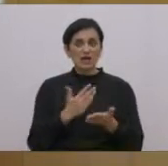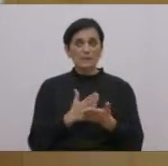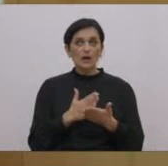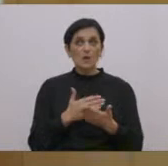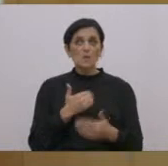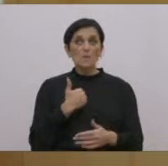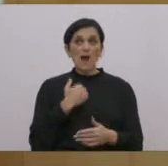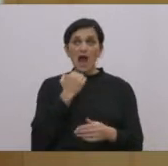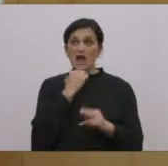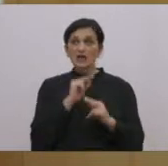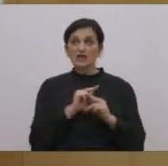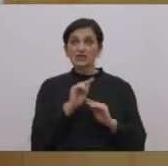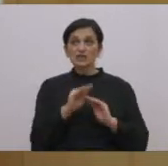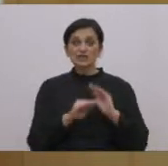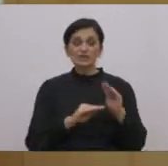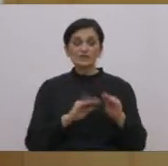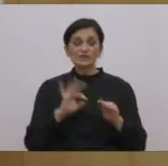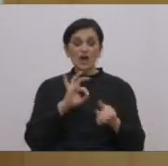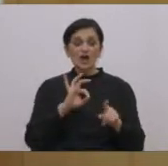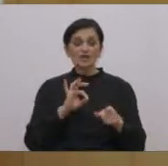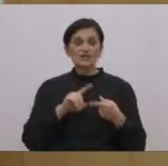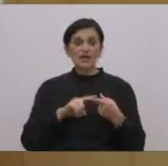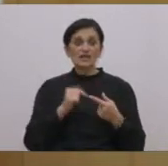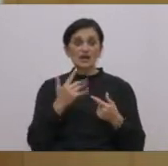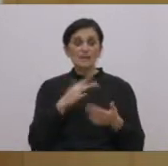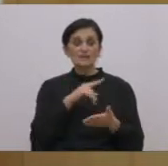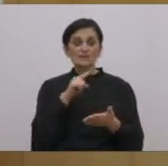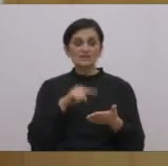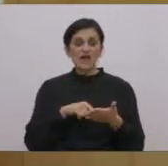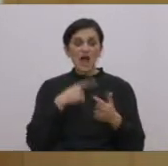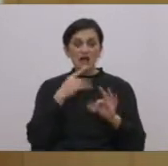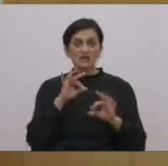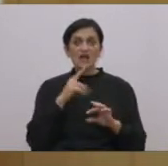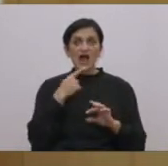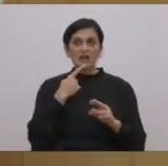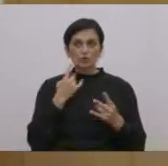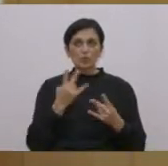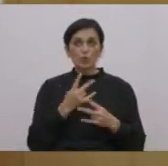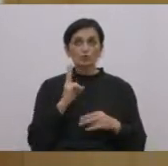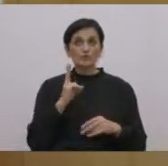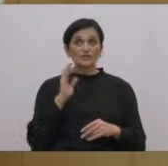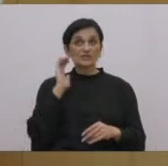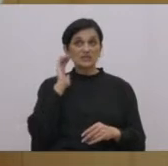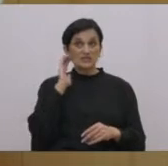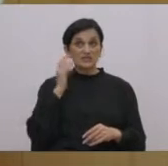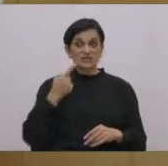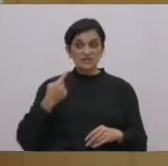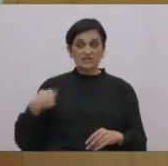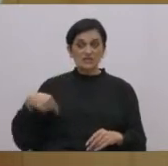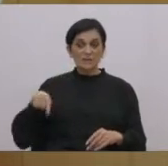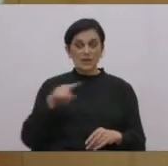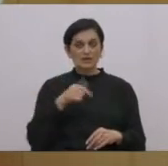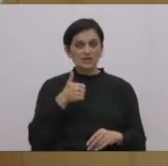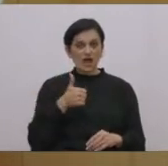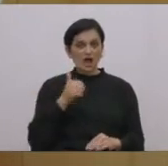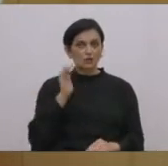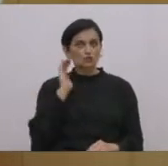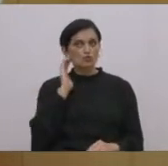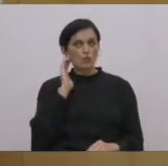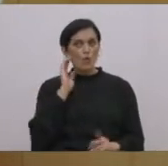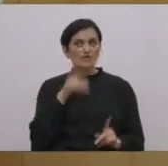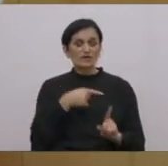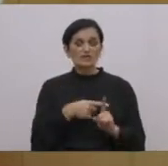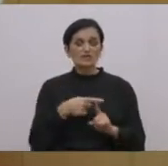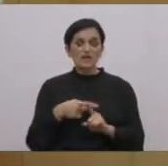Მე ინფრასტრუქტურასთან დაკავშირებით მინდა რამდენიმე საკითხი აღნიშნო. Რა თქმა უნდა, ვინც გისმენდით, ყველამ კარგად მოვისმინეთ ის